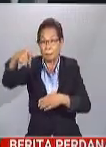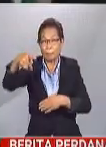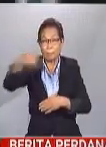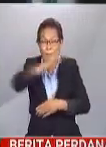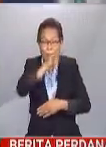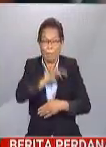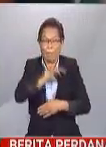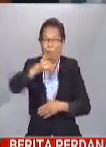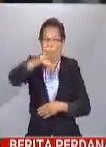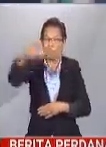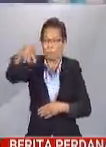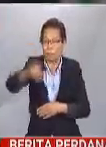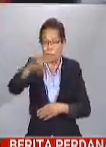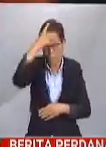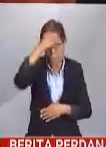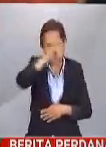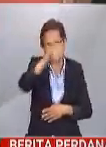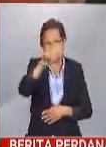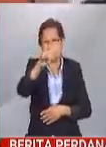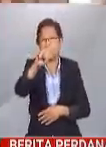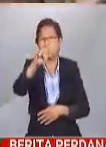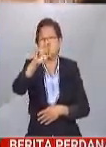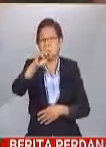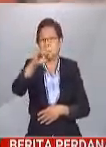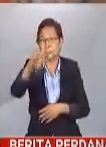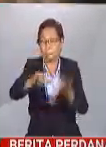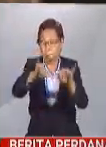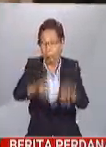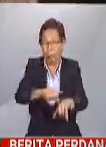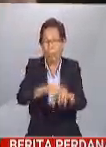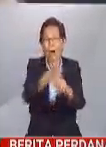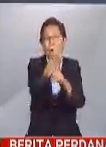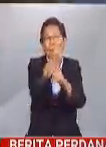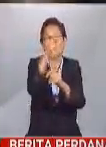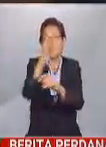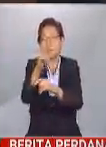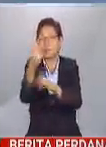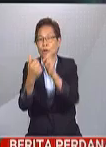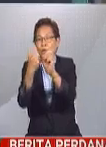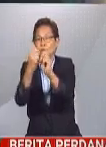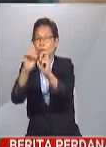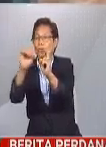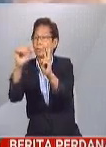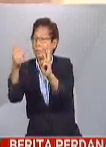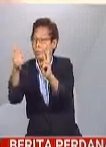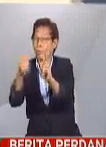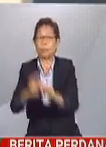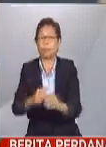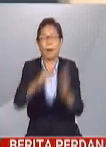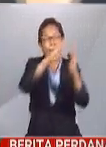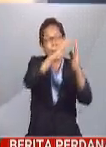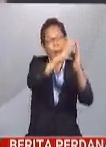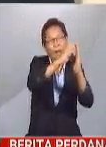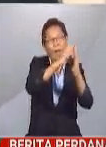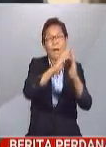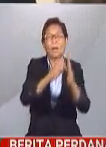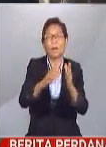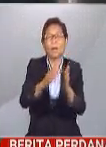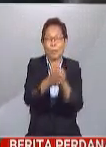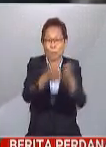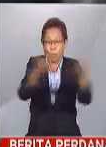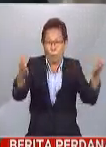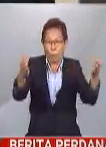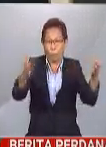Perdana Menteri Datuk Seri Jamil Khair Baharum berada pada 11 Januari 2010. Perenggan pertama buletin JAKIM